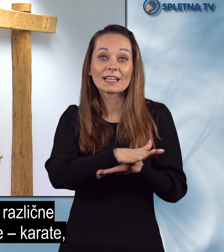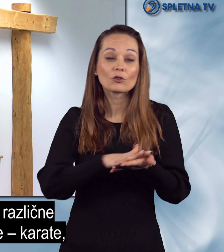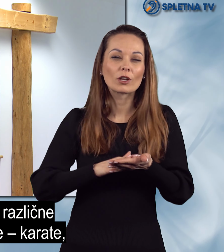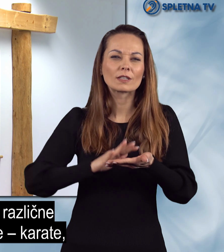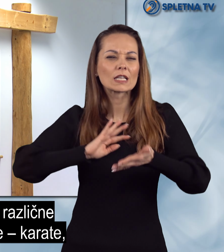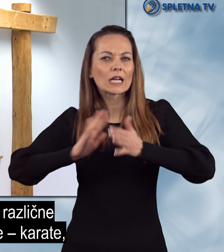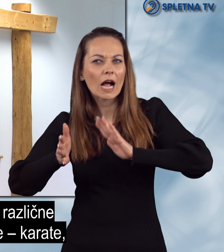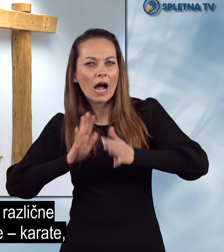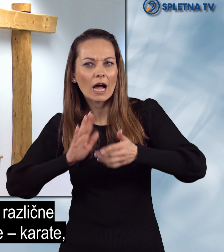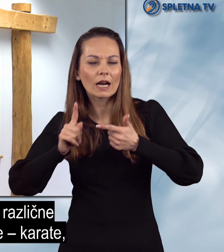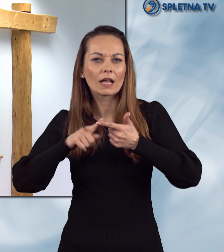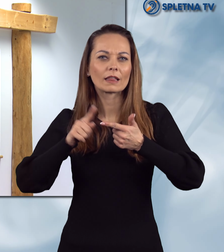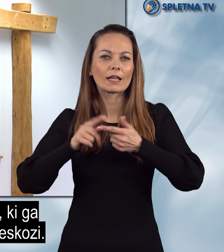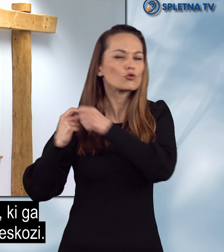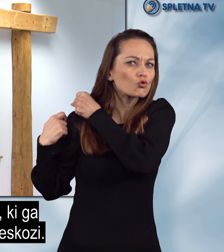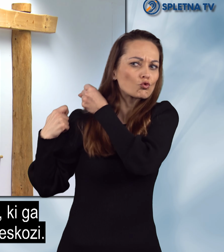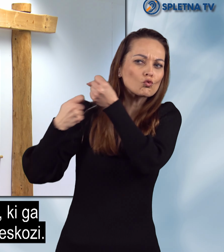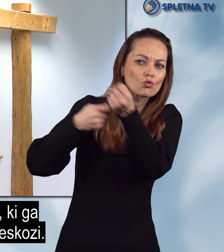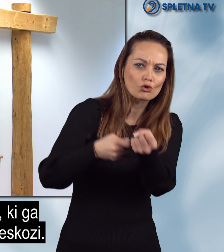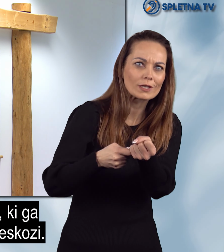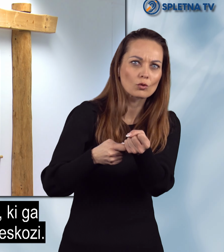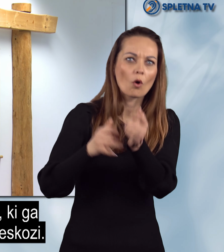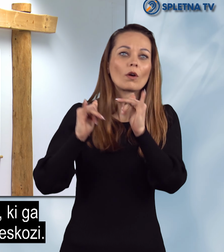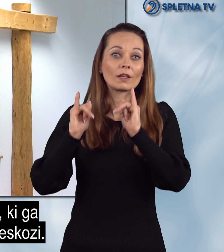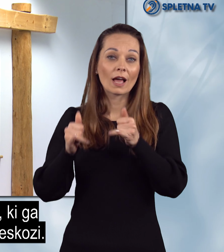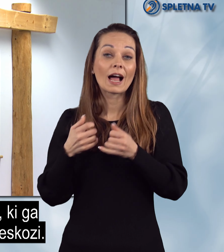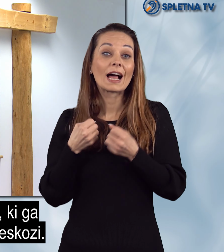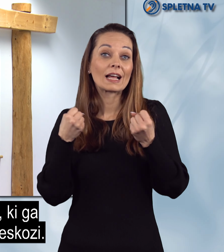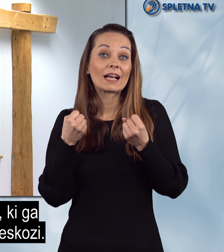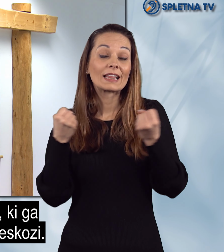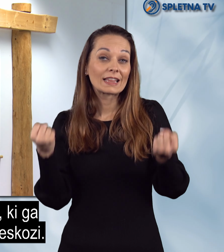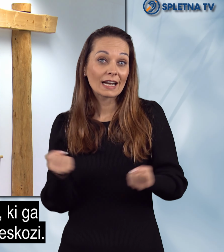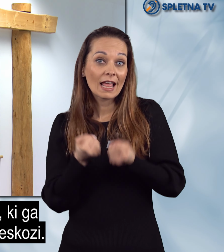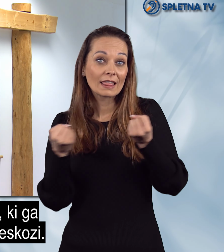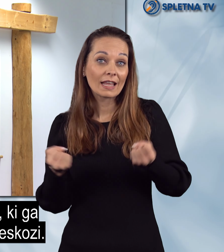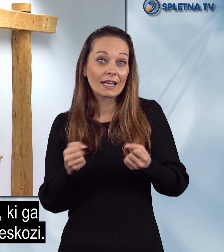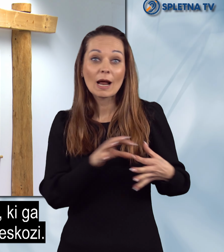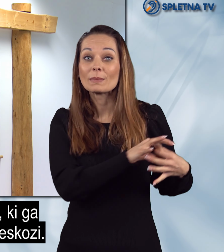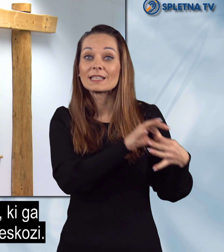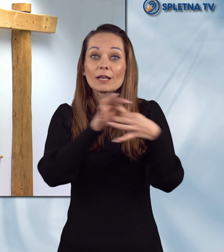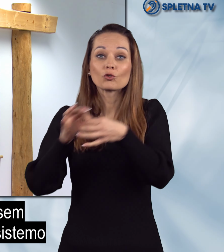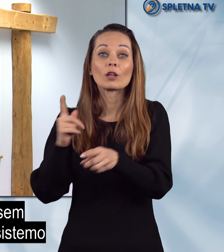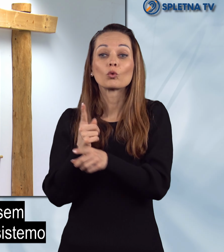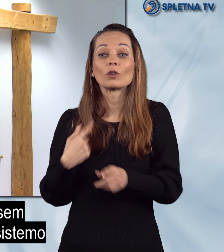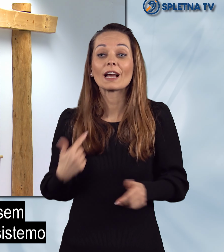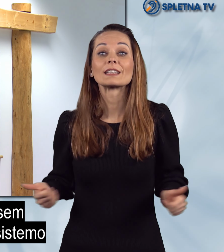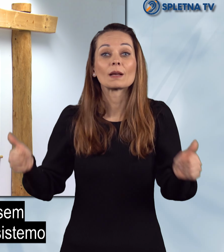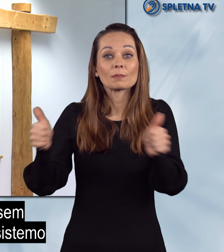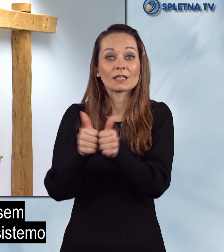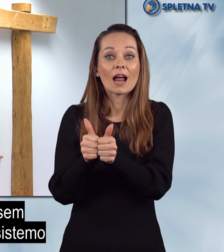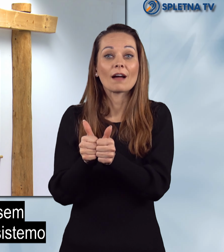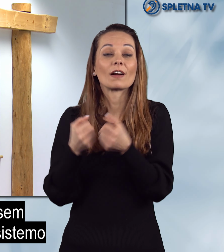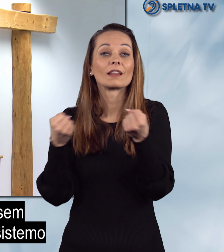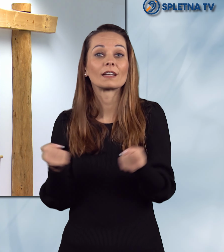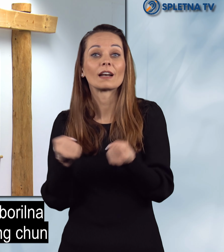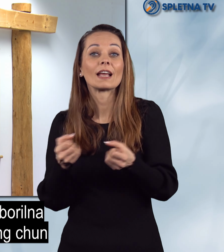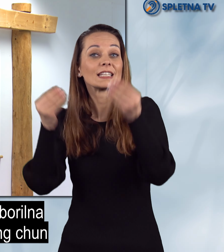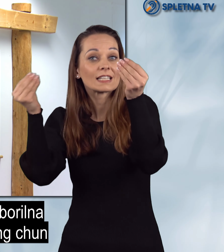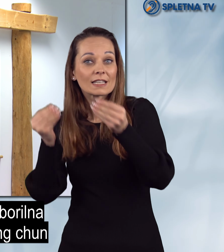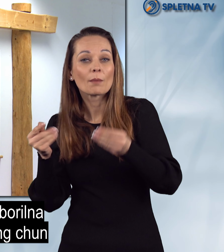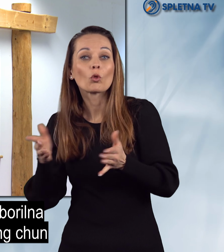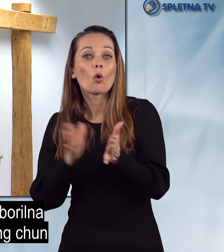Začel sem s karatejem, pol z jiu-jitsom, ki ga treniram vse skozi. Zraven sem treniral še sistemo, to